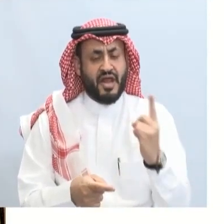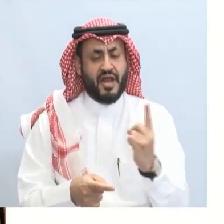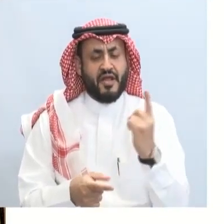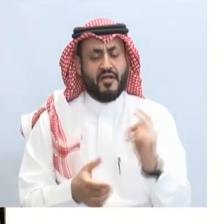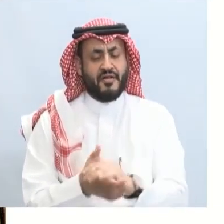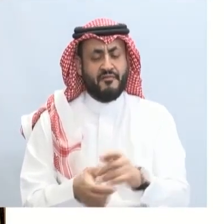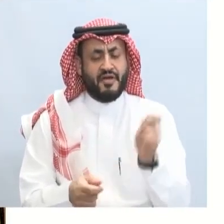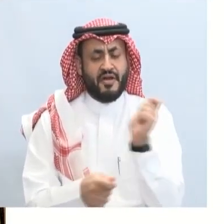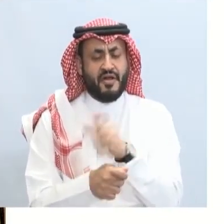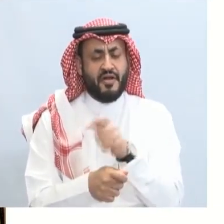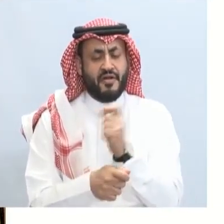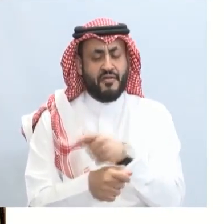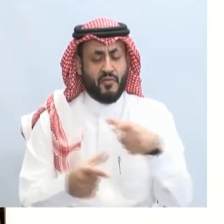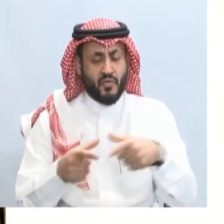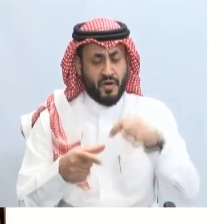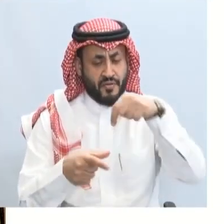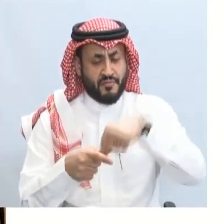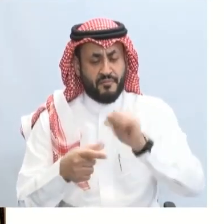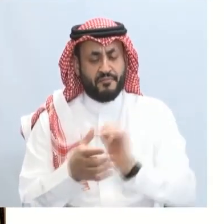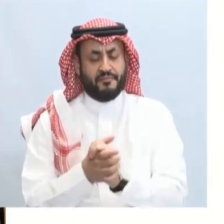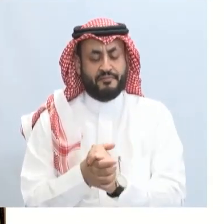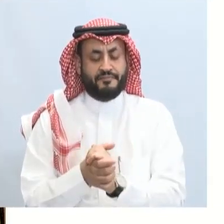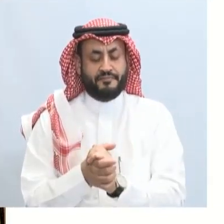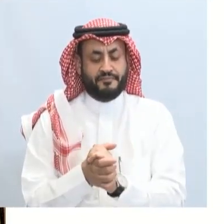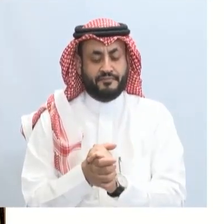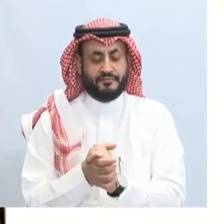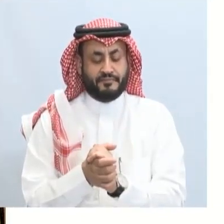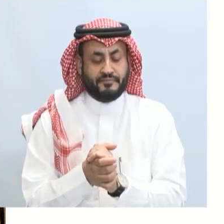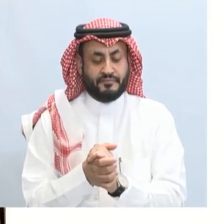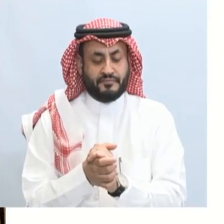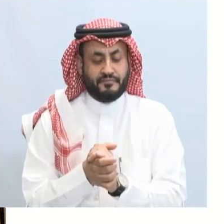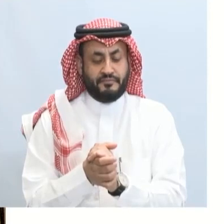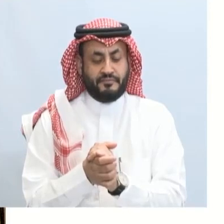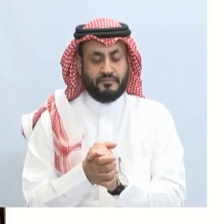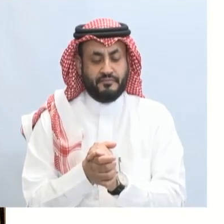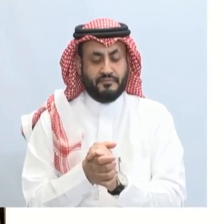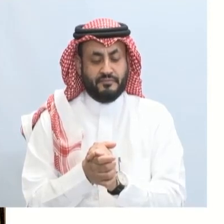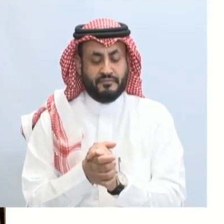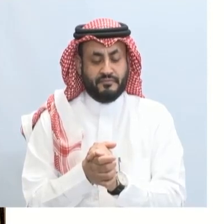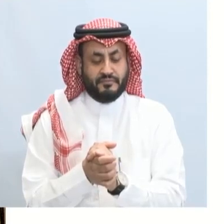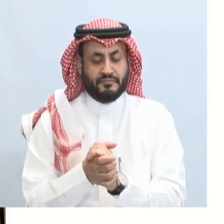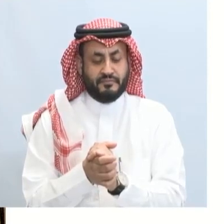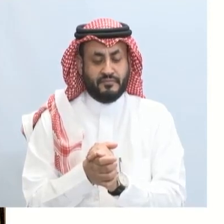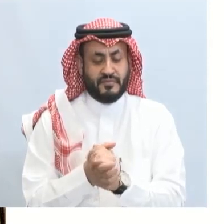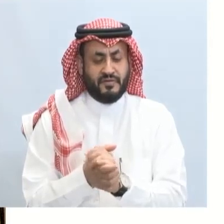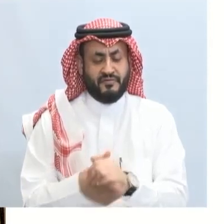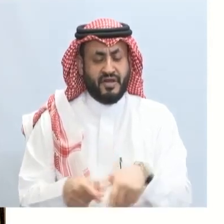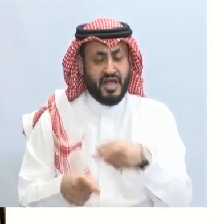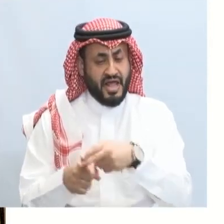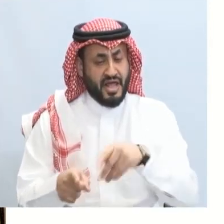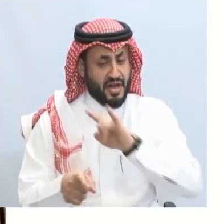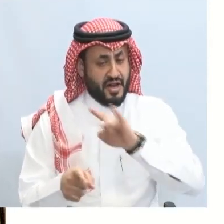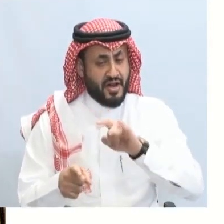وضع النفايات والمخلفات في الاماكن المعده لها وفي الاماكن الخاصه بها عدم قتل الحيوانات